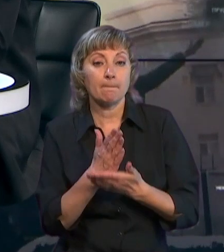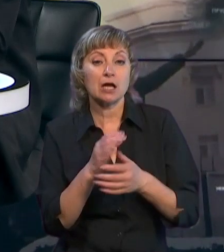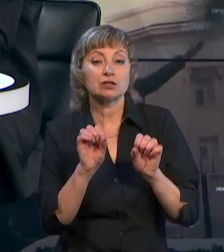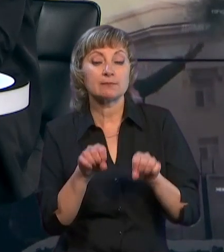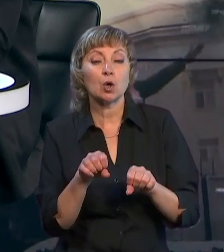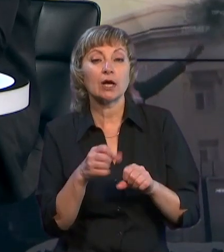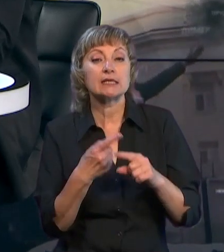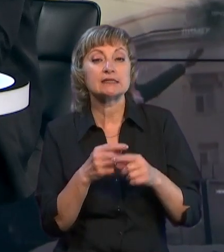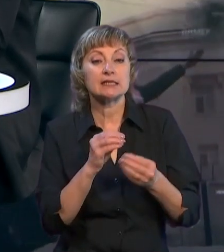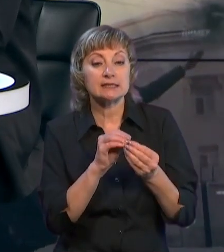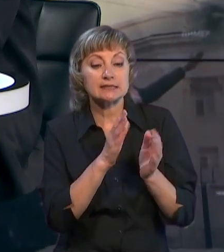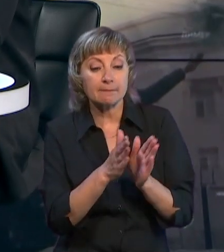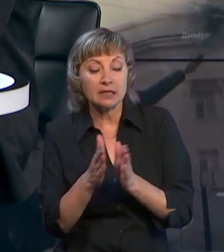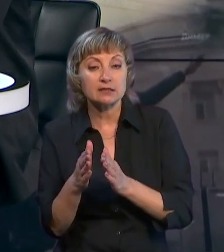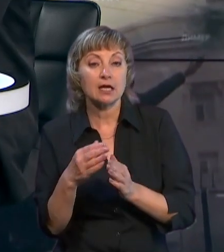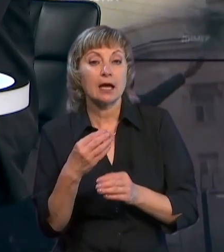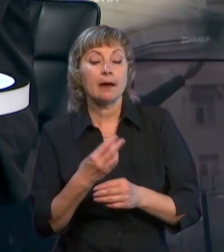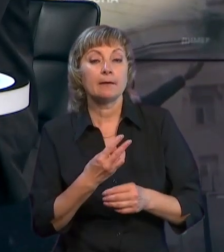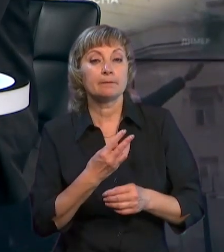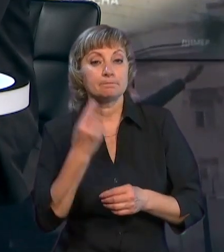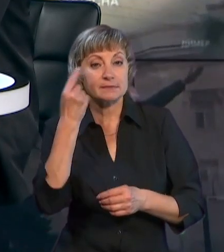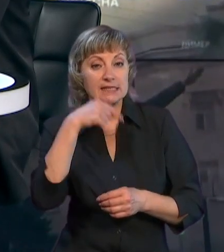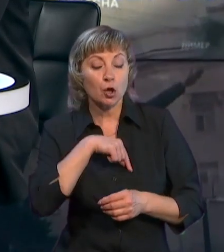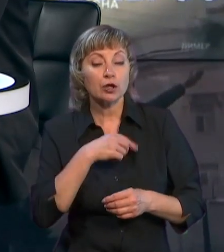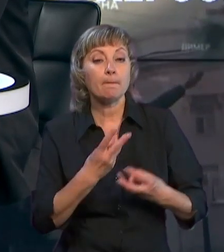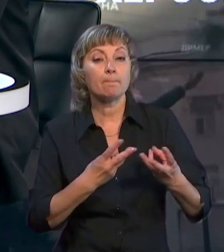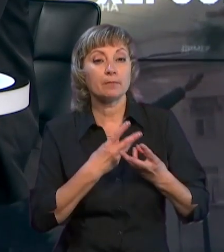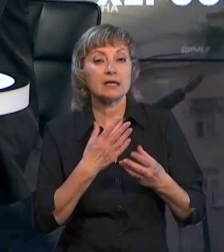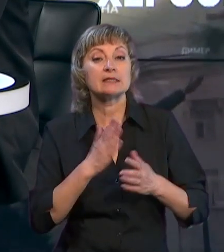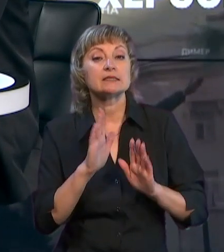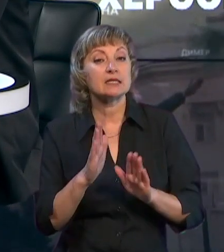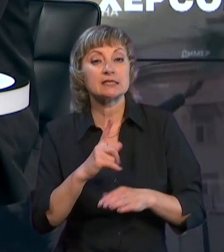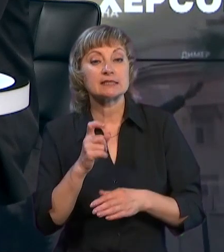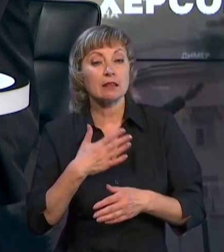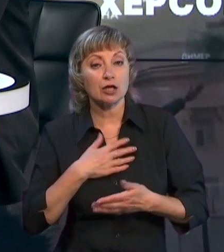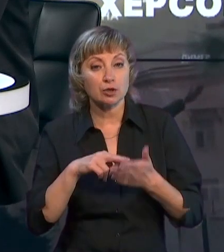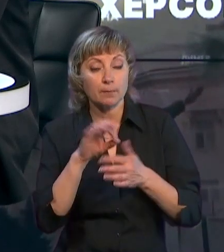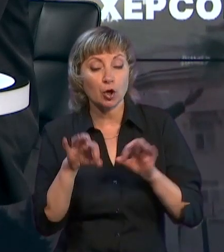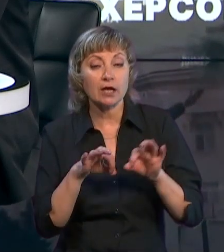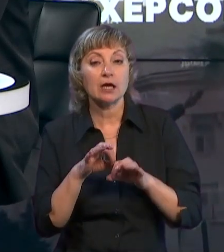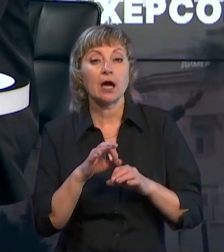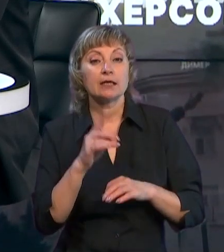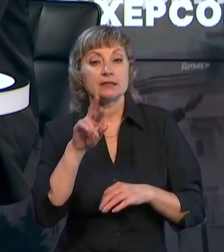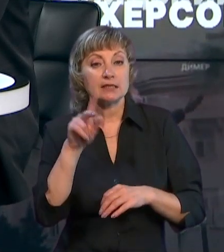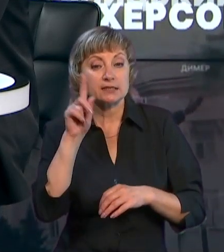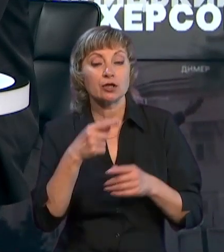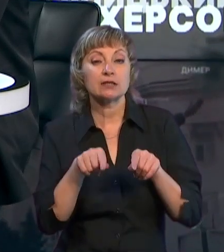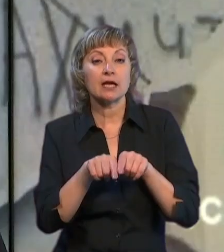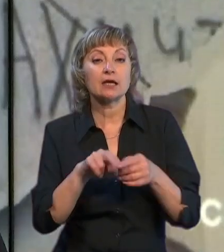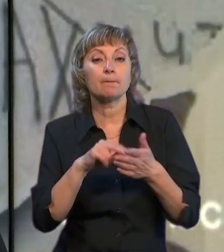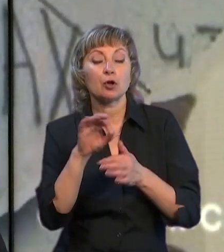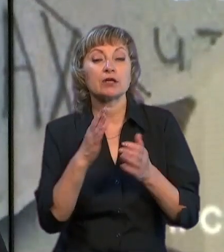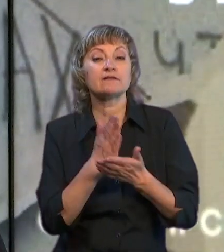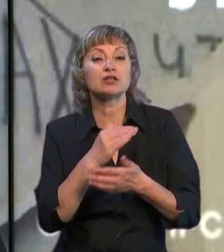якось це стабілізувати, так, психологічно, емоційно. Це тільки за нашим проєктом. Я знаю, що таких проєктів є достатня кількість в Україні